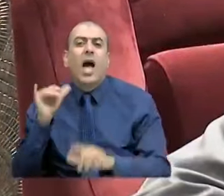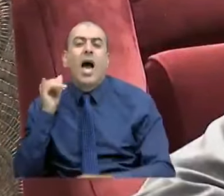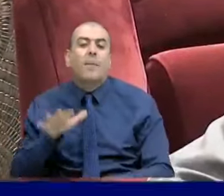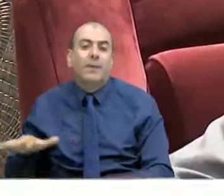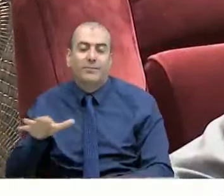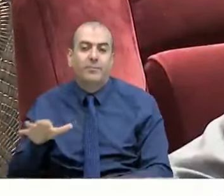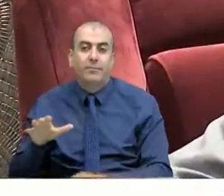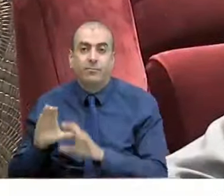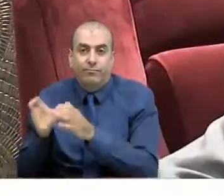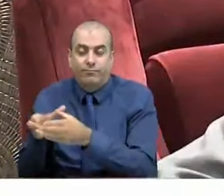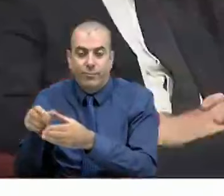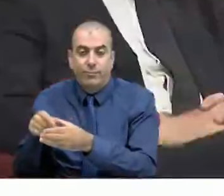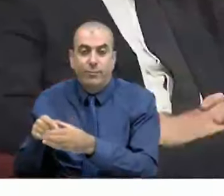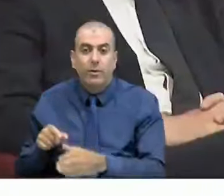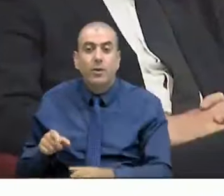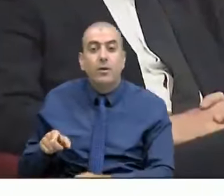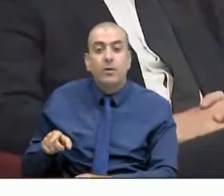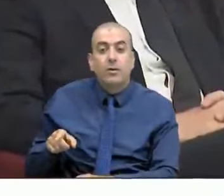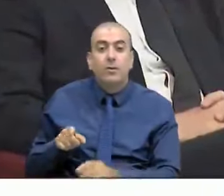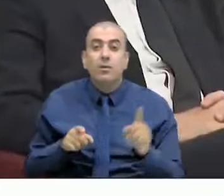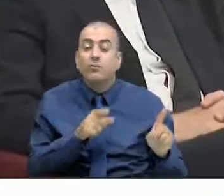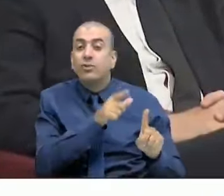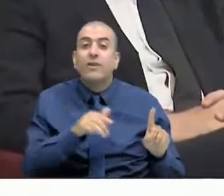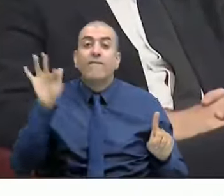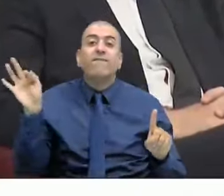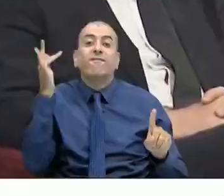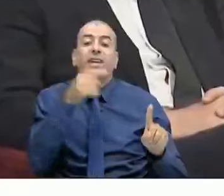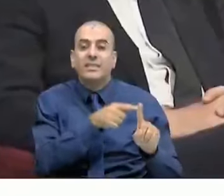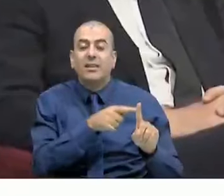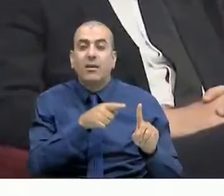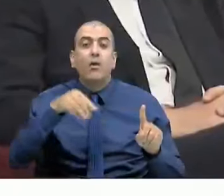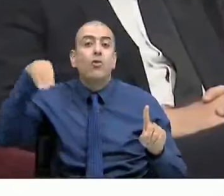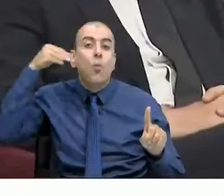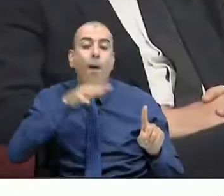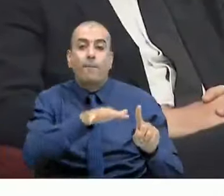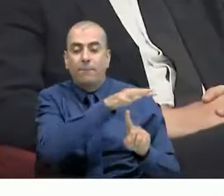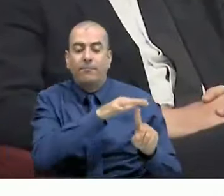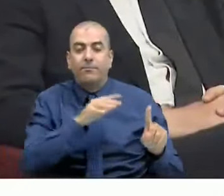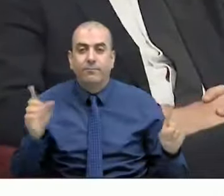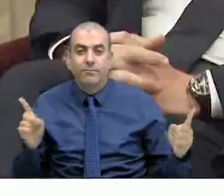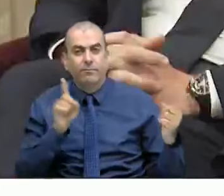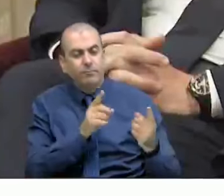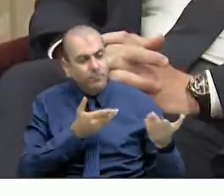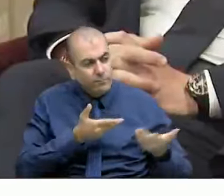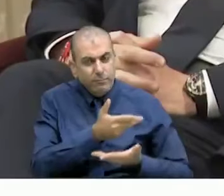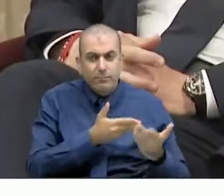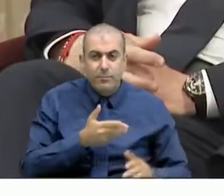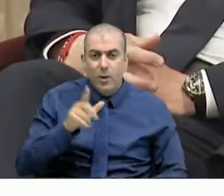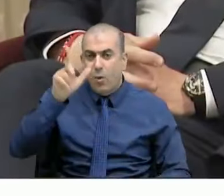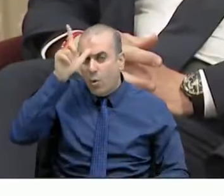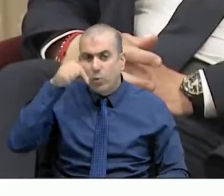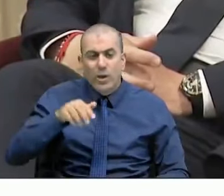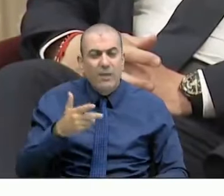هاني الملقي ورئيس لجنه الشؤون الخارجيه في مجلس الشيوخ الفرنسي والوفد المرافق له اهم التطورات السياسيه والاقتصاديه في